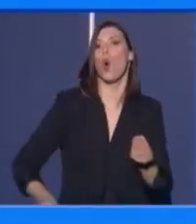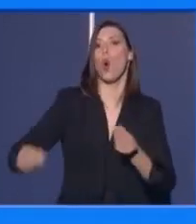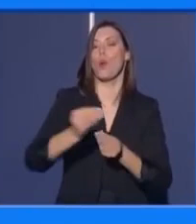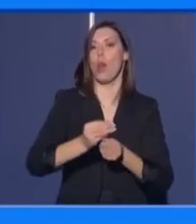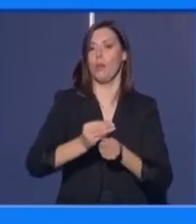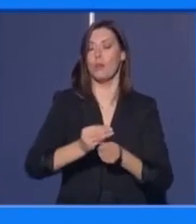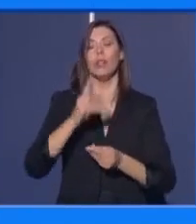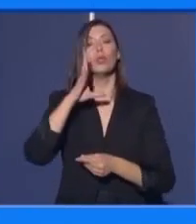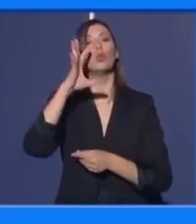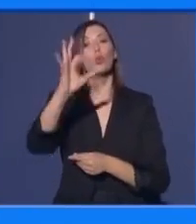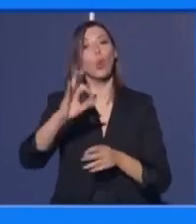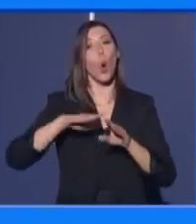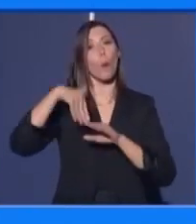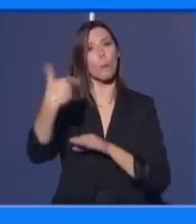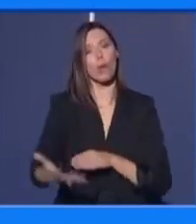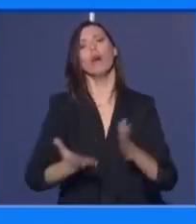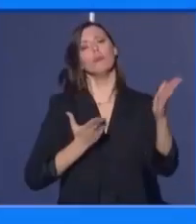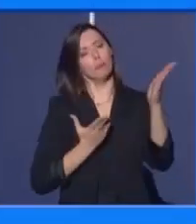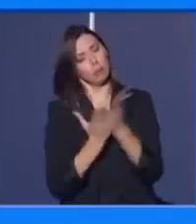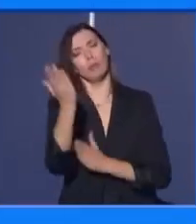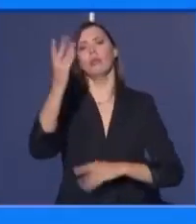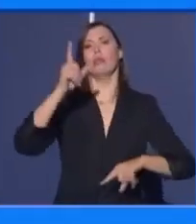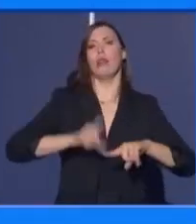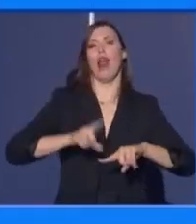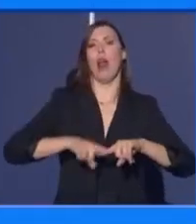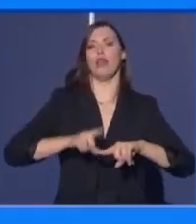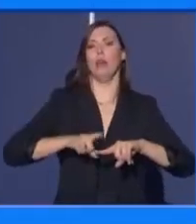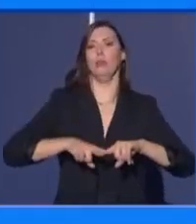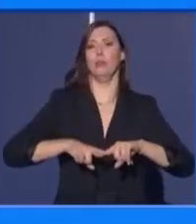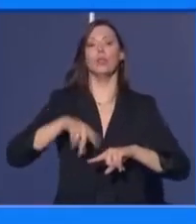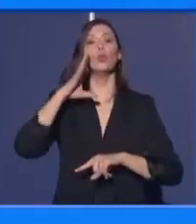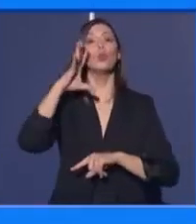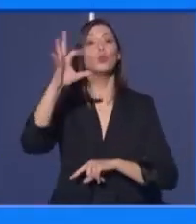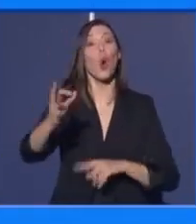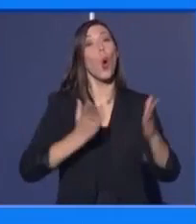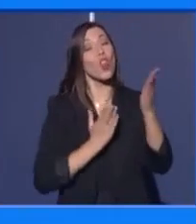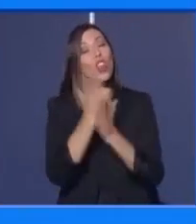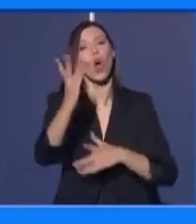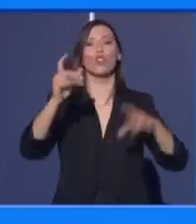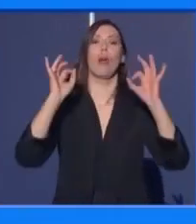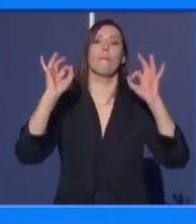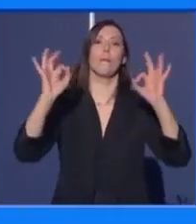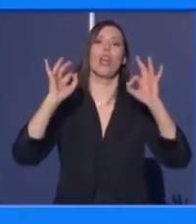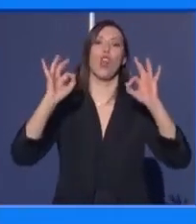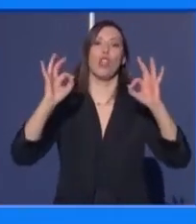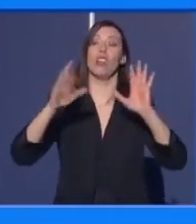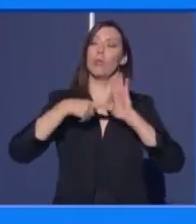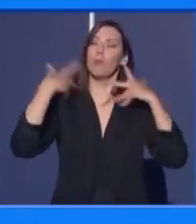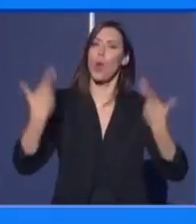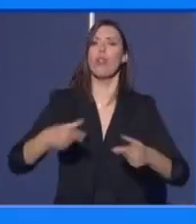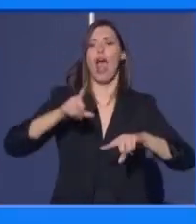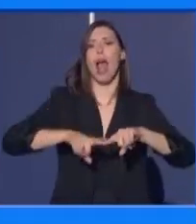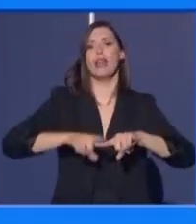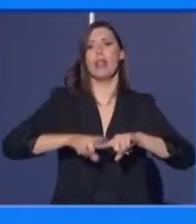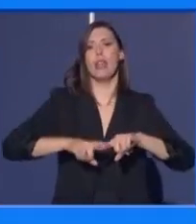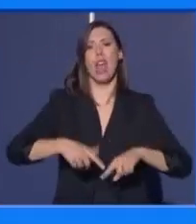μπορούμε να πετύχουμε τη δικαίωση της χώρας μας, την πλήρη δικαίωση της Μακεδονίας και της ελληνικότητά της, από την οποία